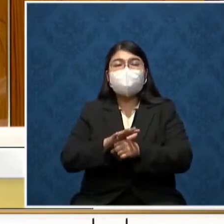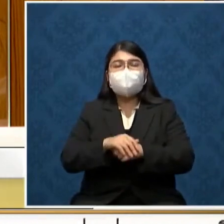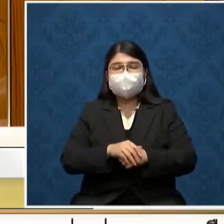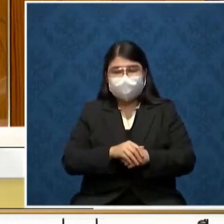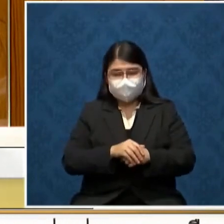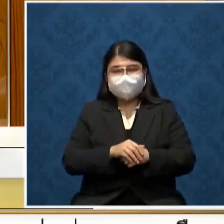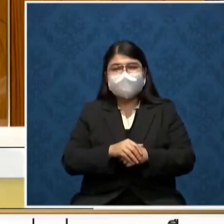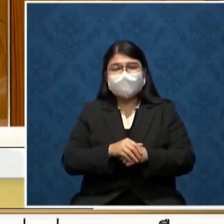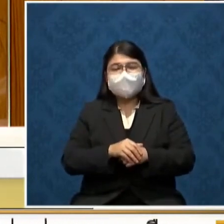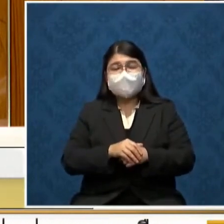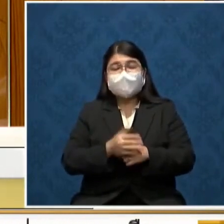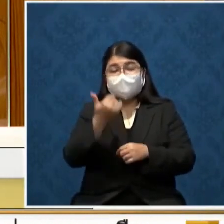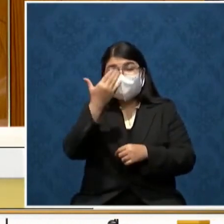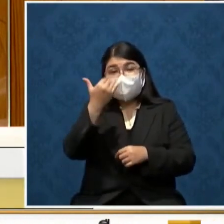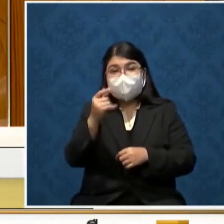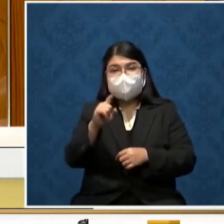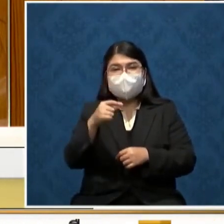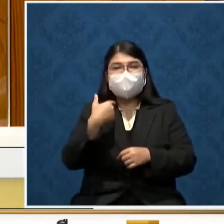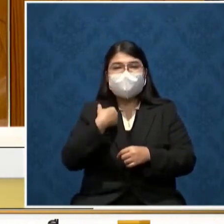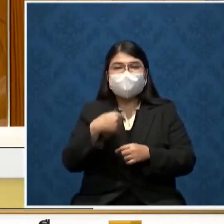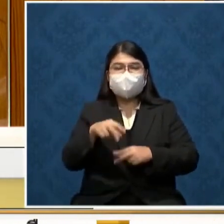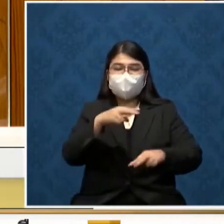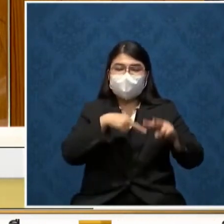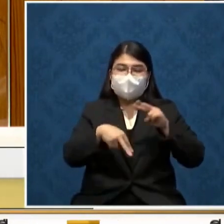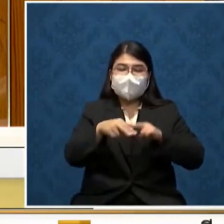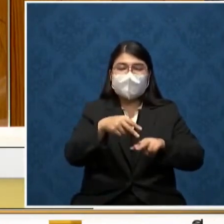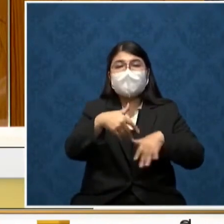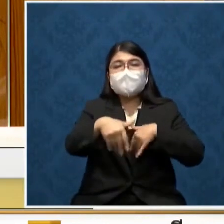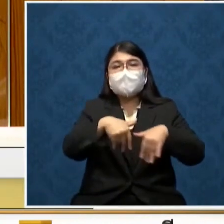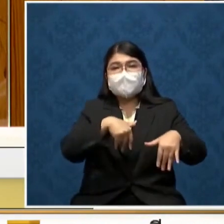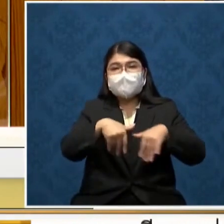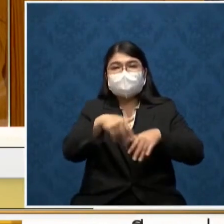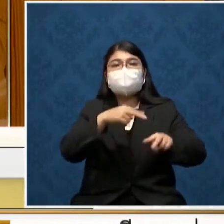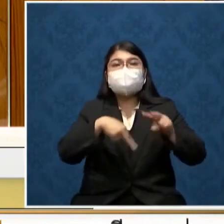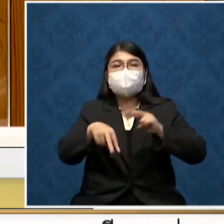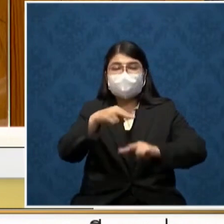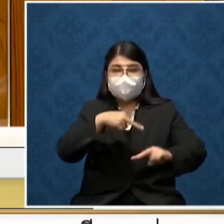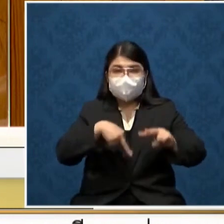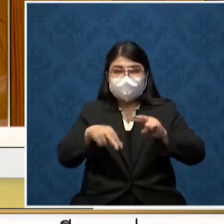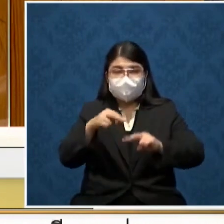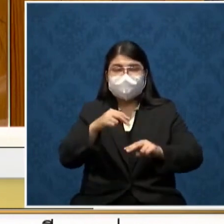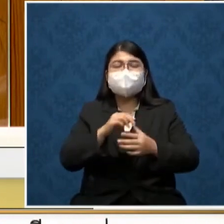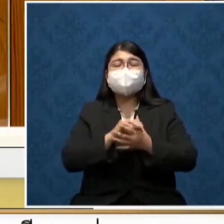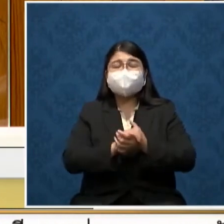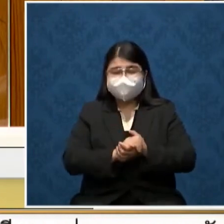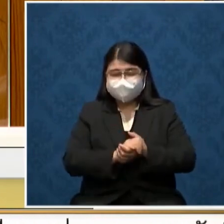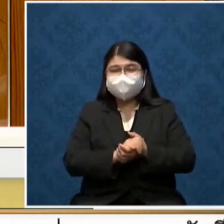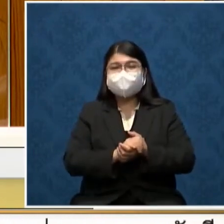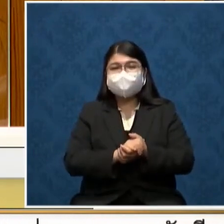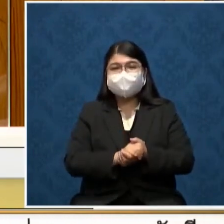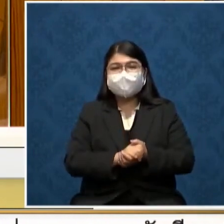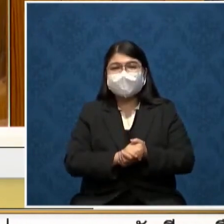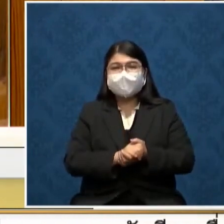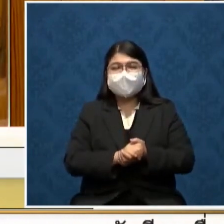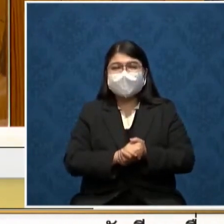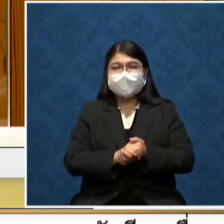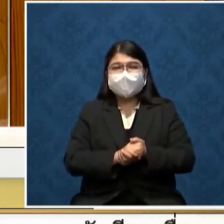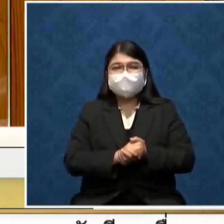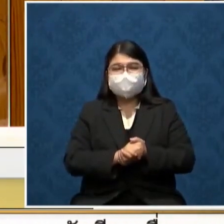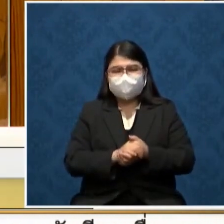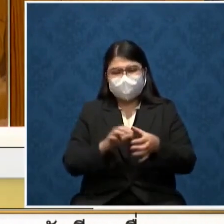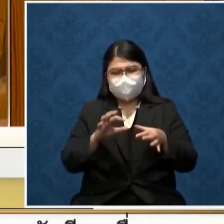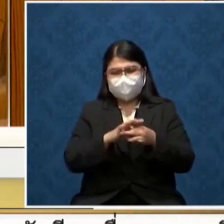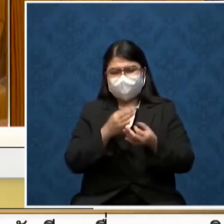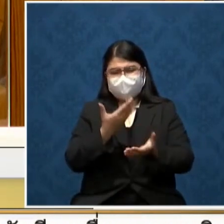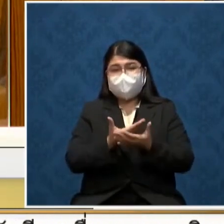เพื่อจะได้ดูแลรักษาพี่น้องประชาชนนะครับให้เกิดประสิทธิภาพสูงสุดดังนั้นเนี่ยนะครับการวิเคราะห์งบประม